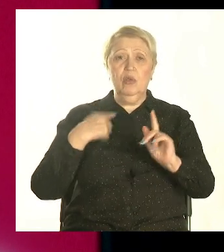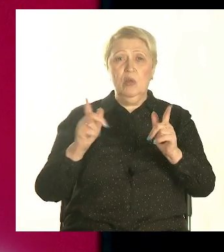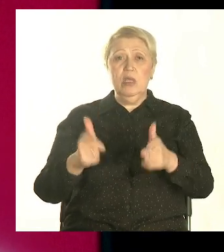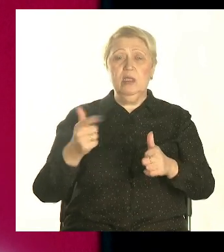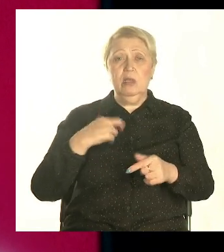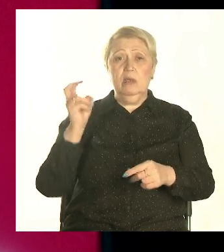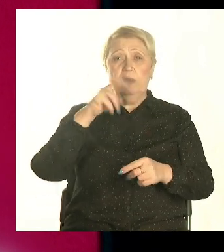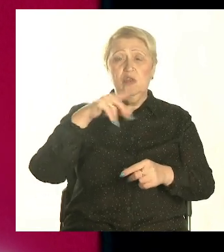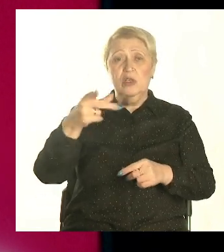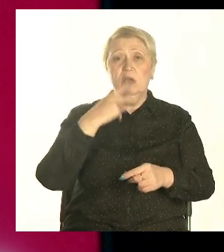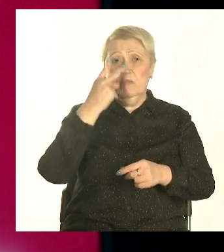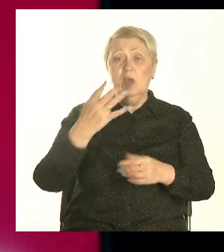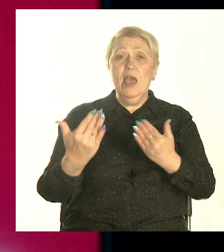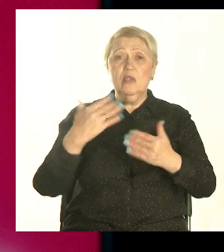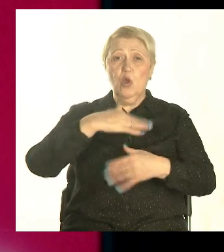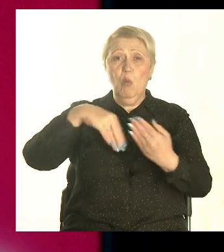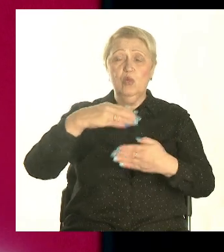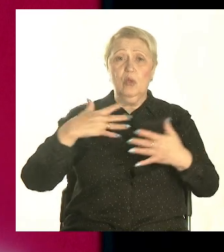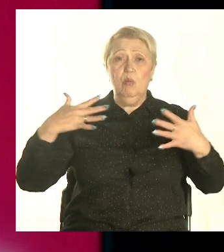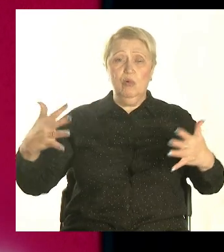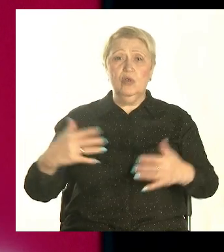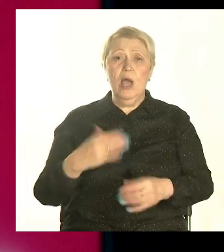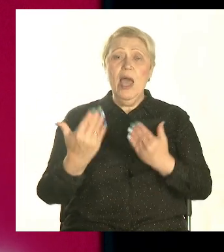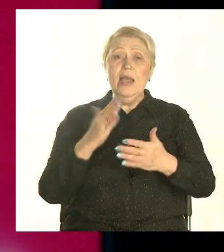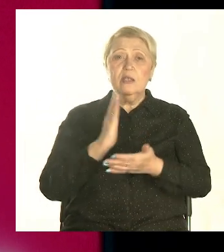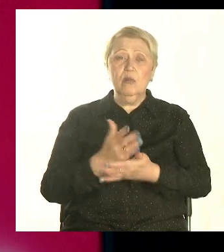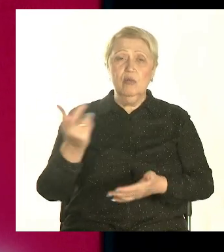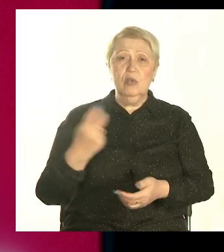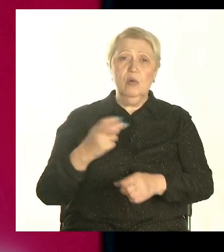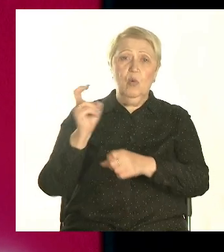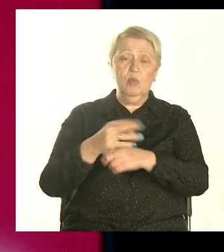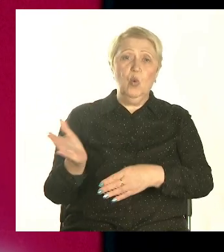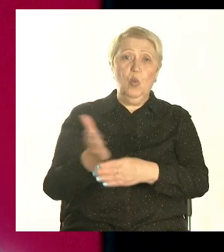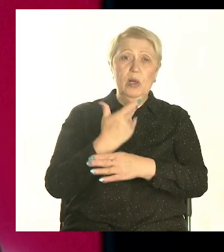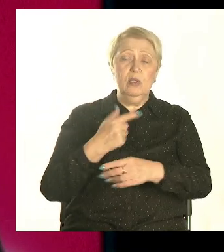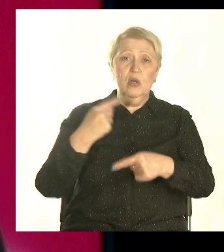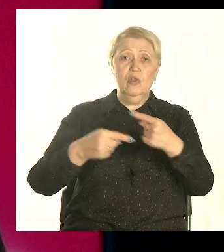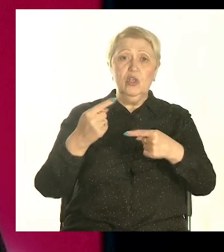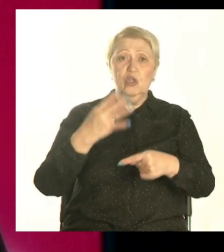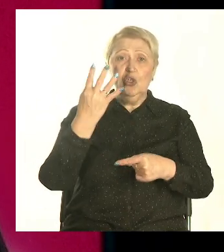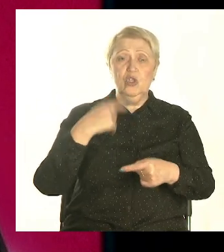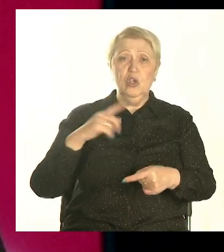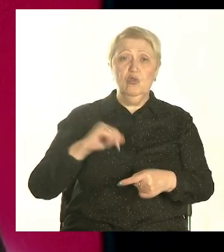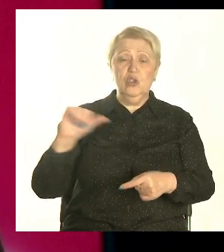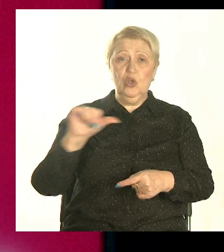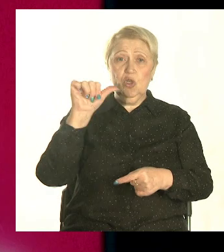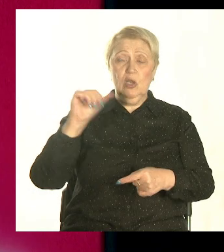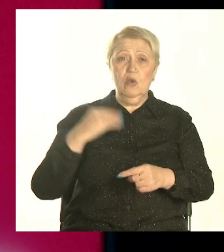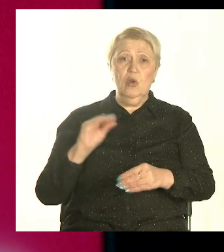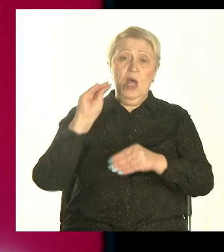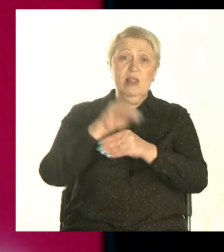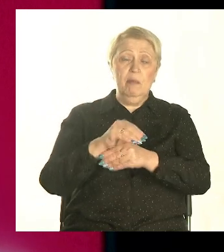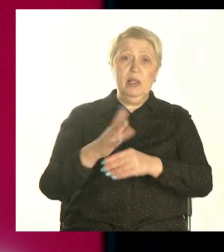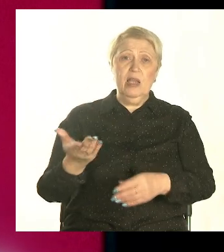норм накопления, естественно. Если, например, предположим, мусоровоз уже приехал, убрал, и через 4 часа наполняется еще, да, контейнерный парк,